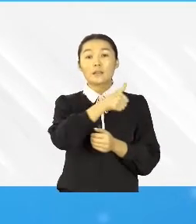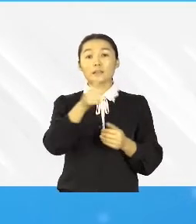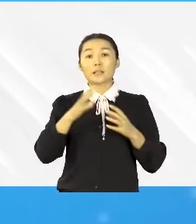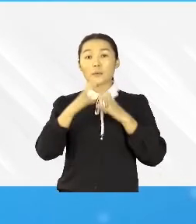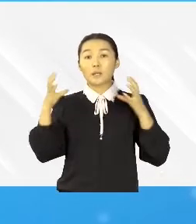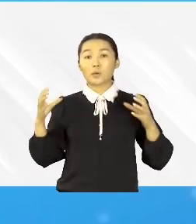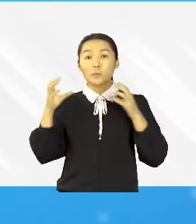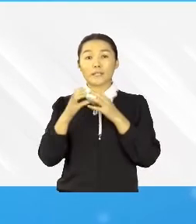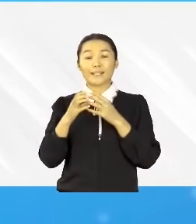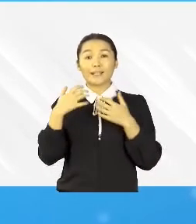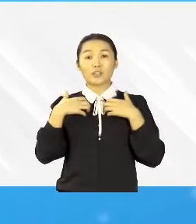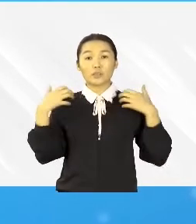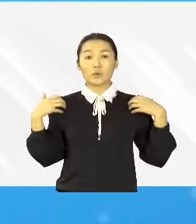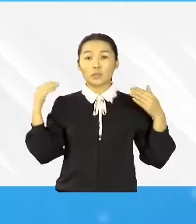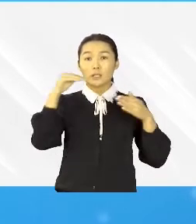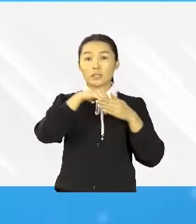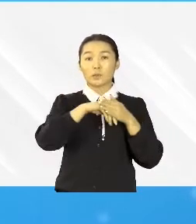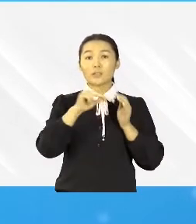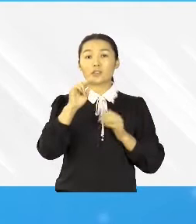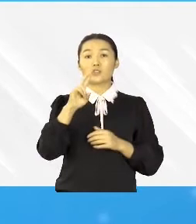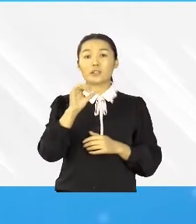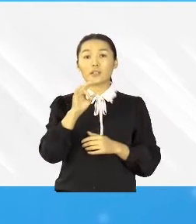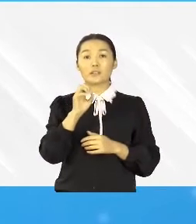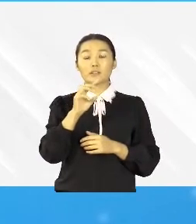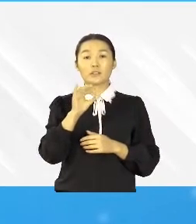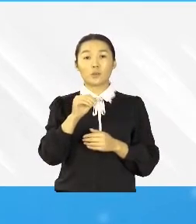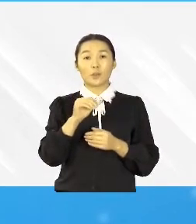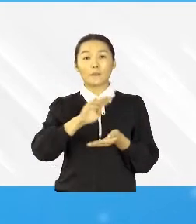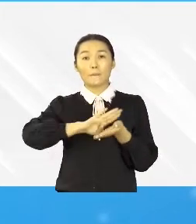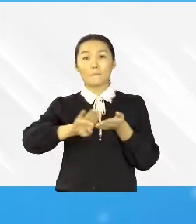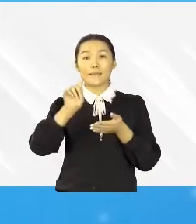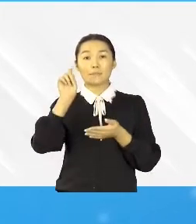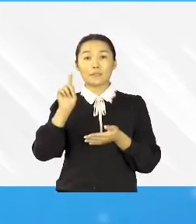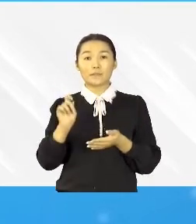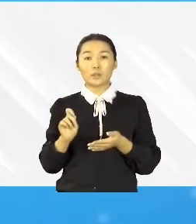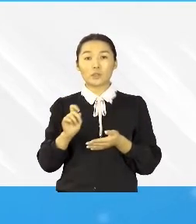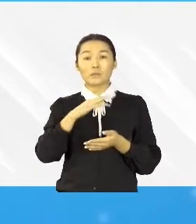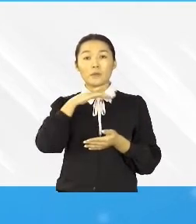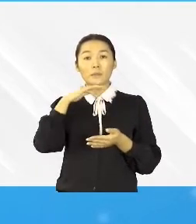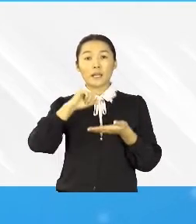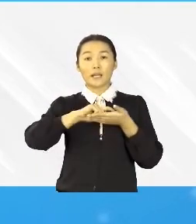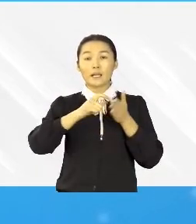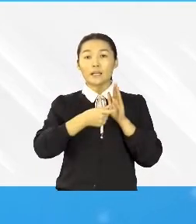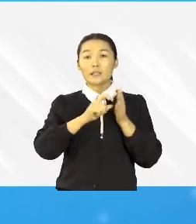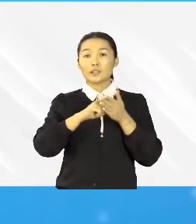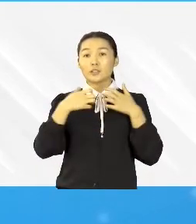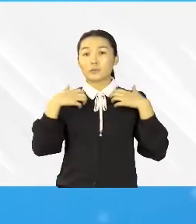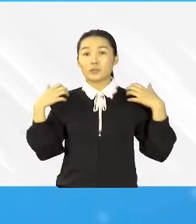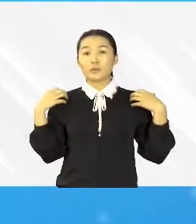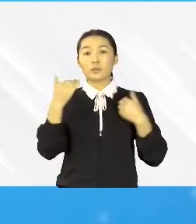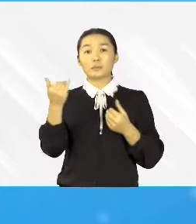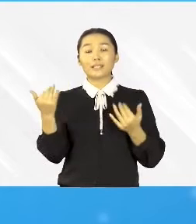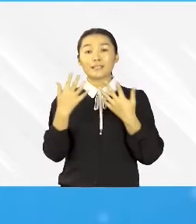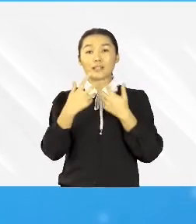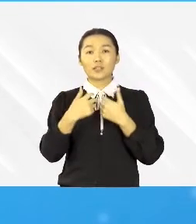крупный класс животных относится к членистоногим, беспозвоночным, многоклеточным животным. Их насчитывают